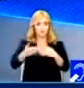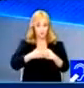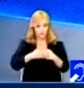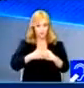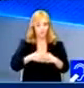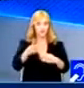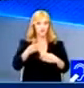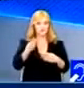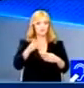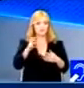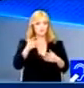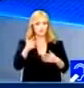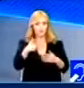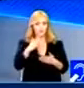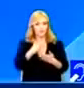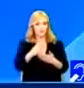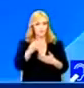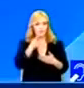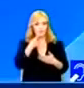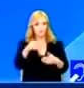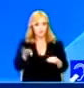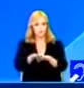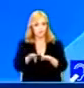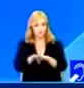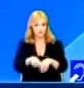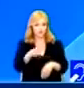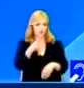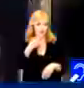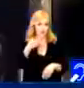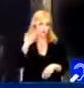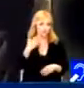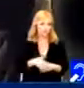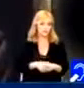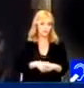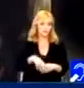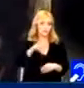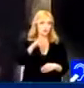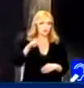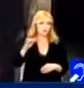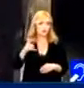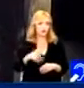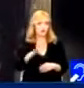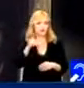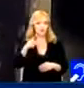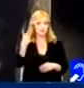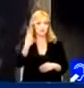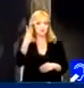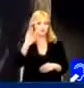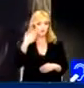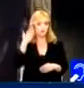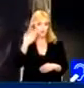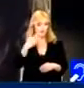avem o limbă comună, limba română, și să ne promovăm între noi. Dumitru Prunariu este primul și singurul